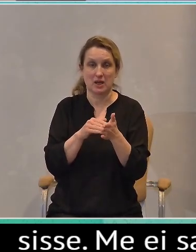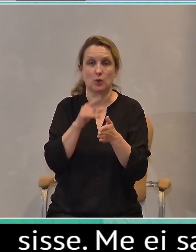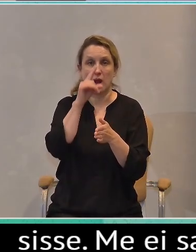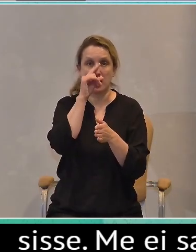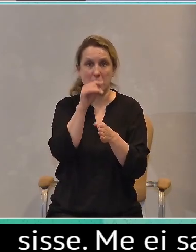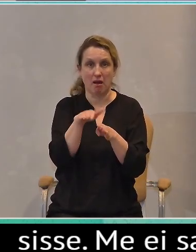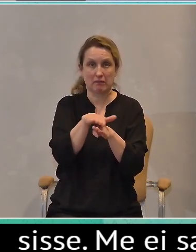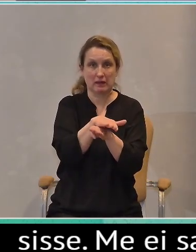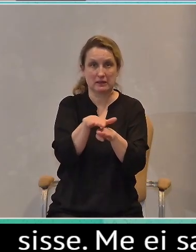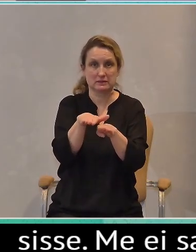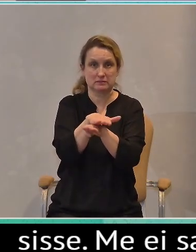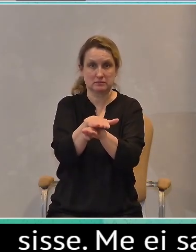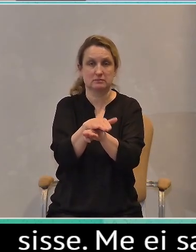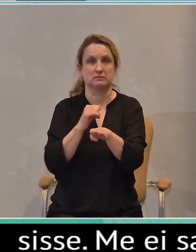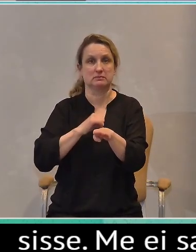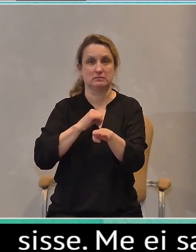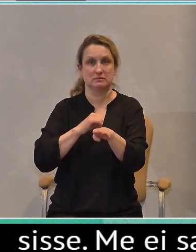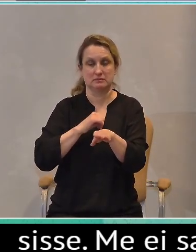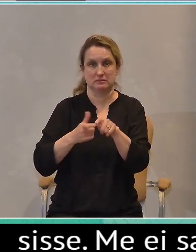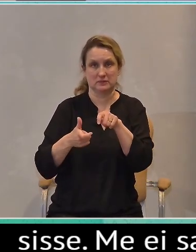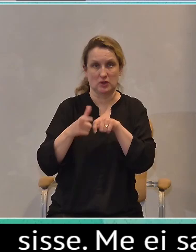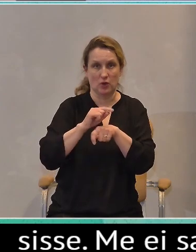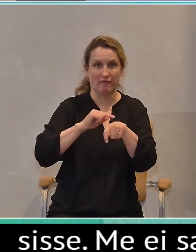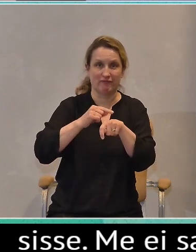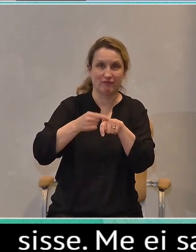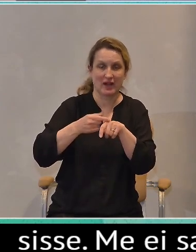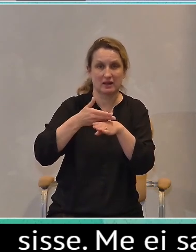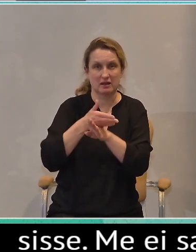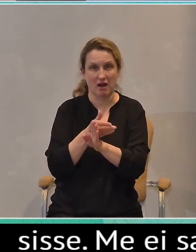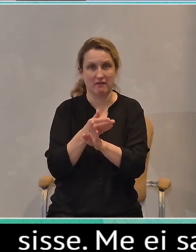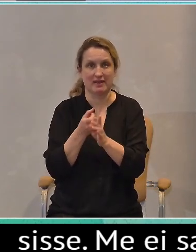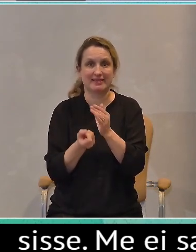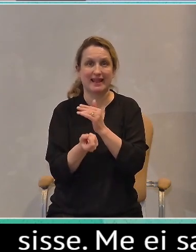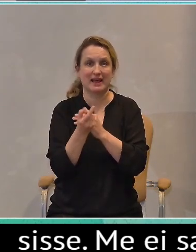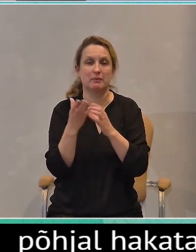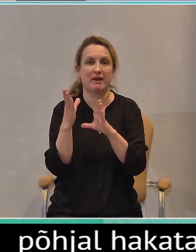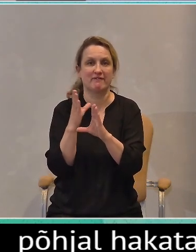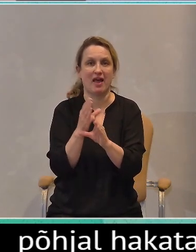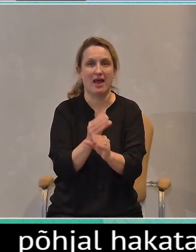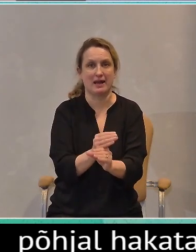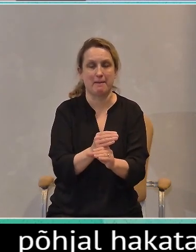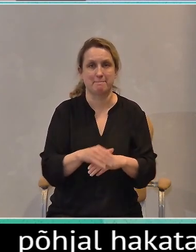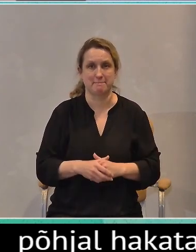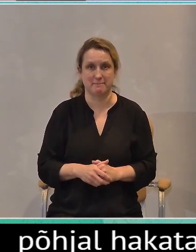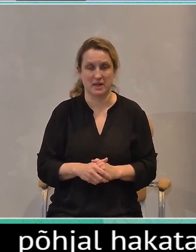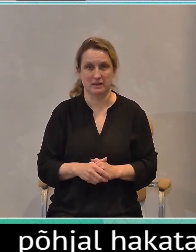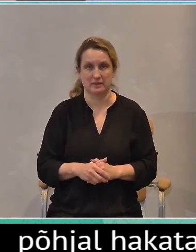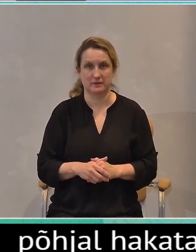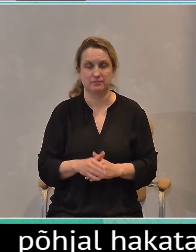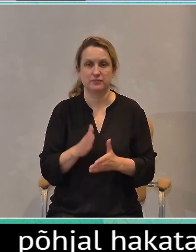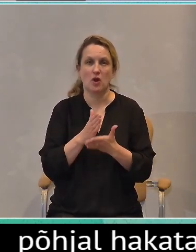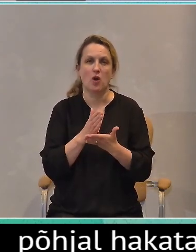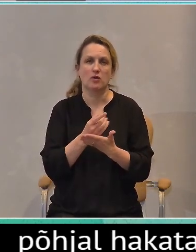ühendada, nahk muutub vastupidavamaks ja villide haavade tekke väheneb. Ja on ka